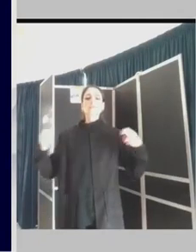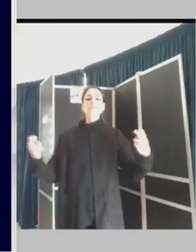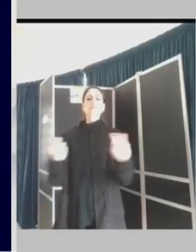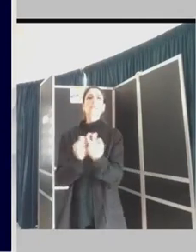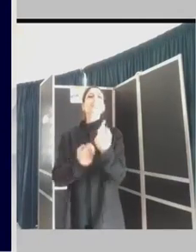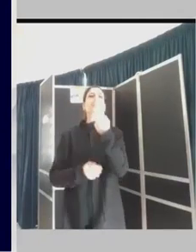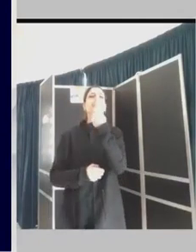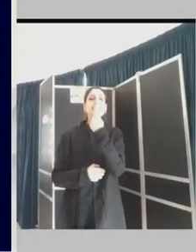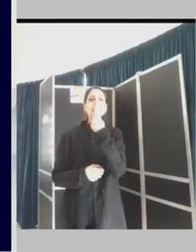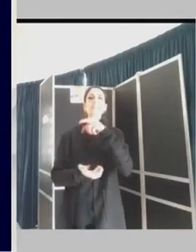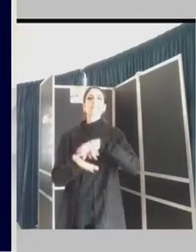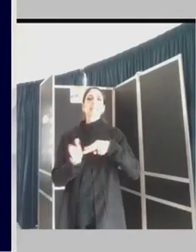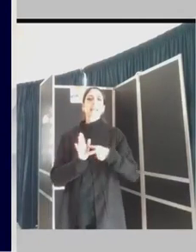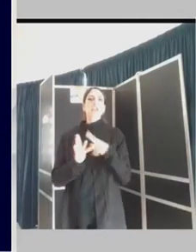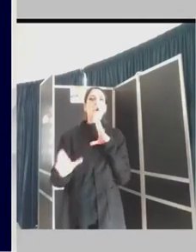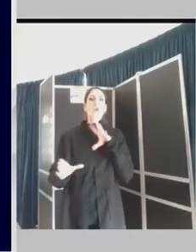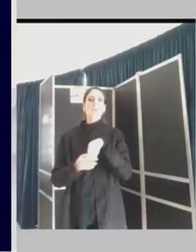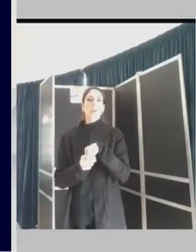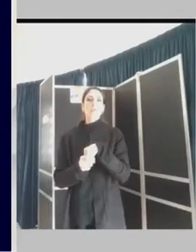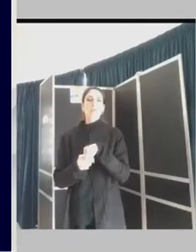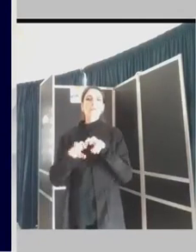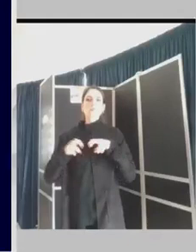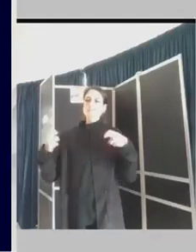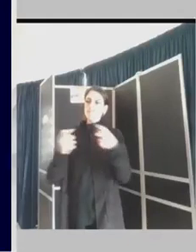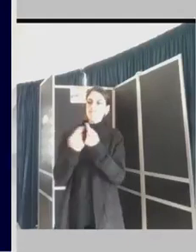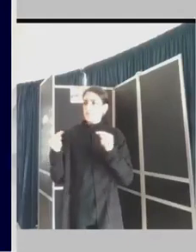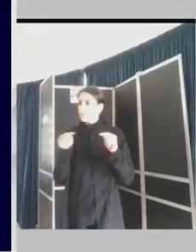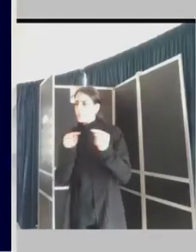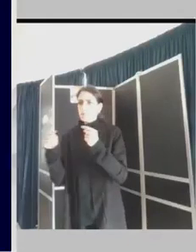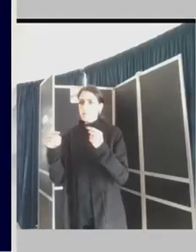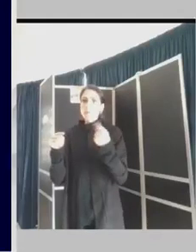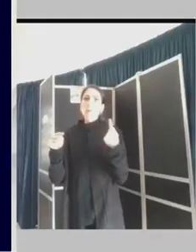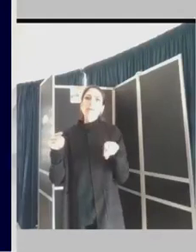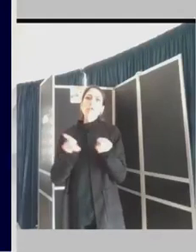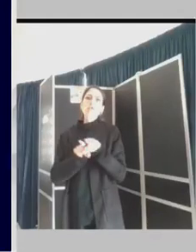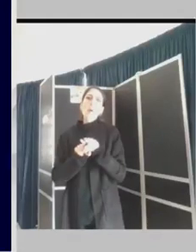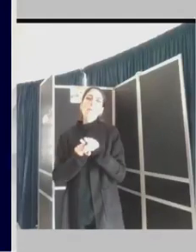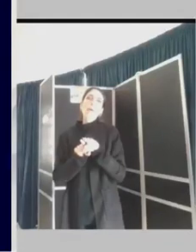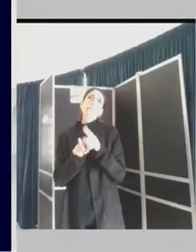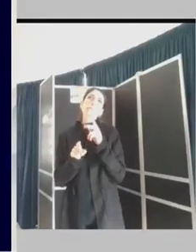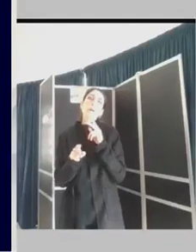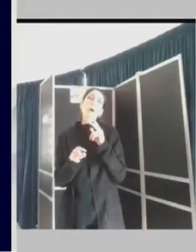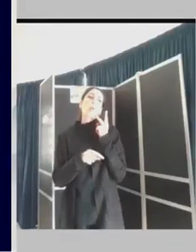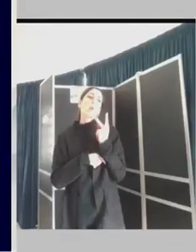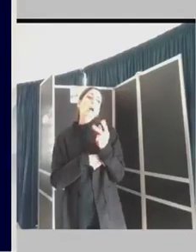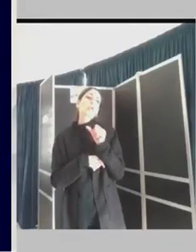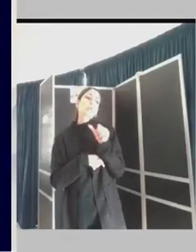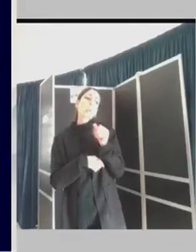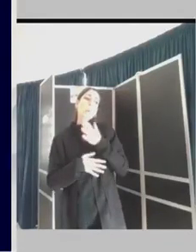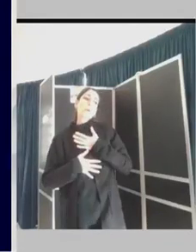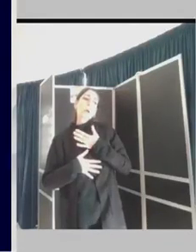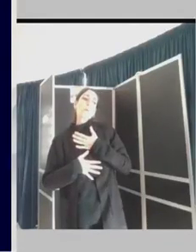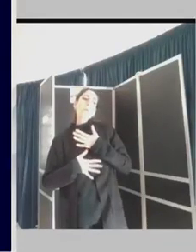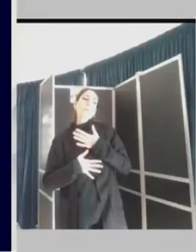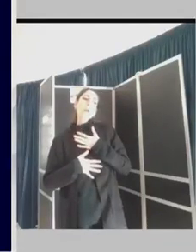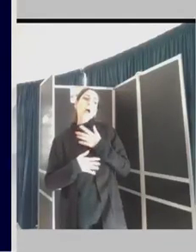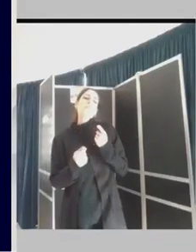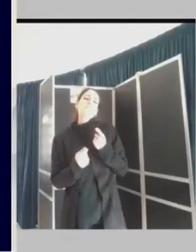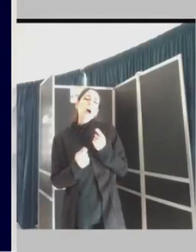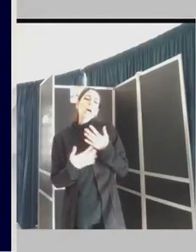anche, lasciatemelo dire, superando un po' la logica dell'orticello, che purtroppo c'è anche quella, e cercando